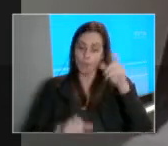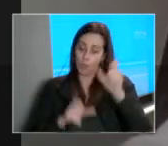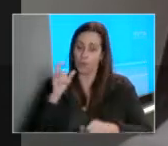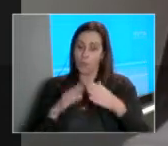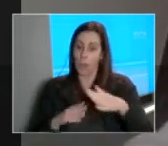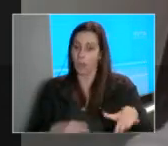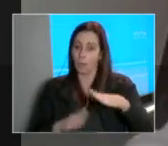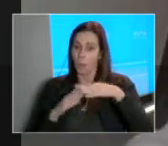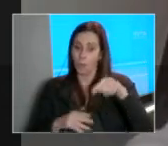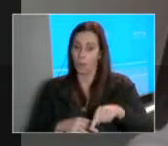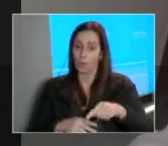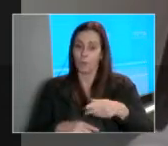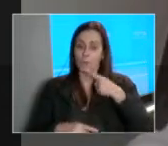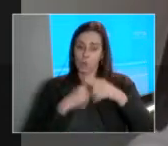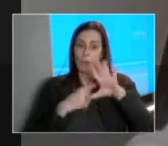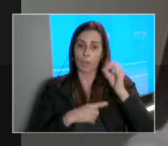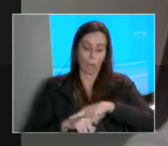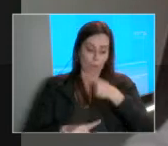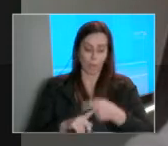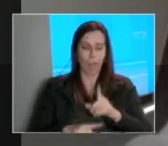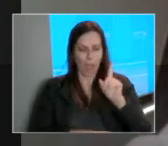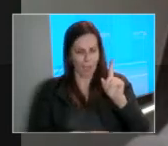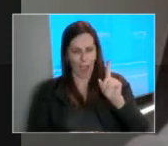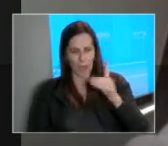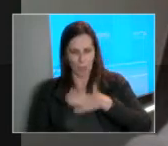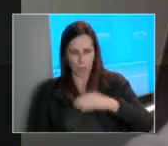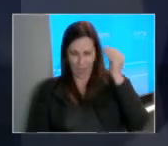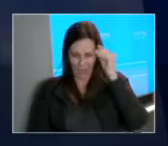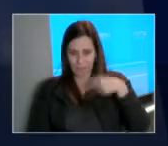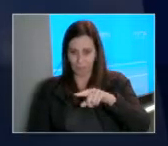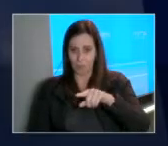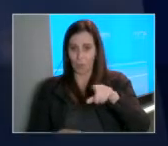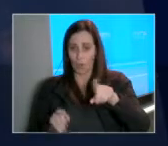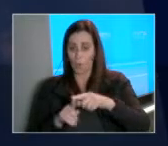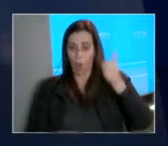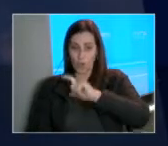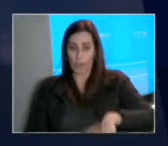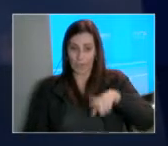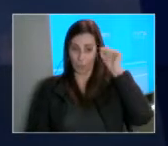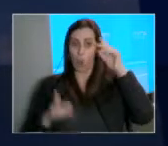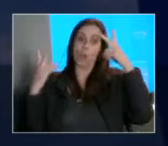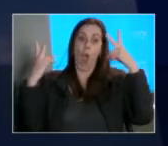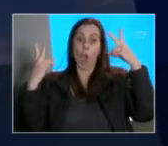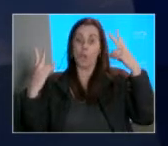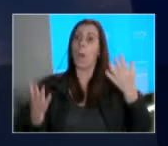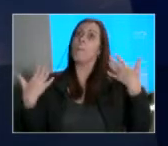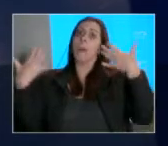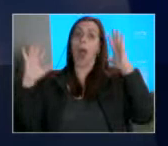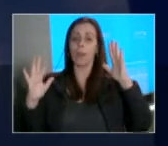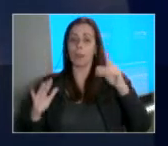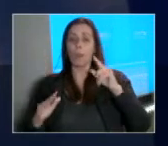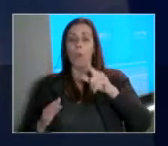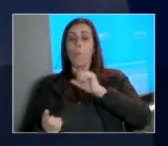תושבים שמתגוררים שם משנות ה-50. רק ברשותך אני אזכיר שלאותו ראש עירייה שמאוד חשובה לו ריאה ירוקה, הוא